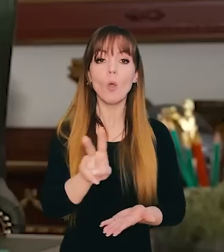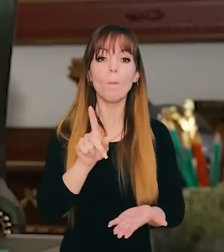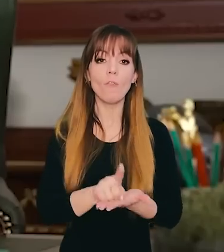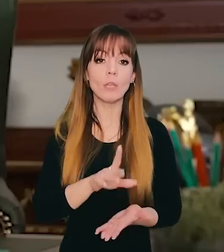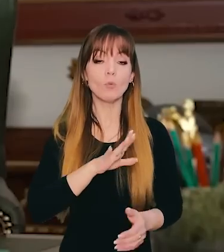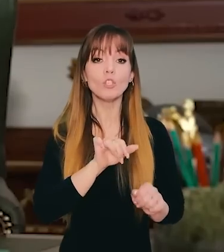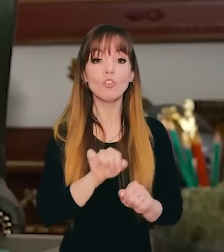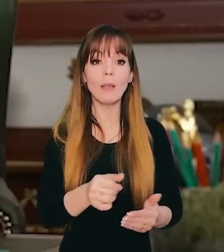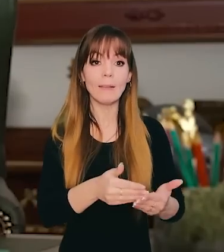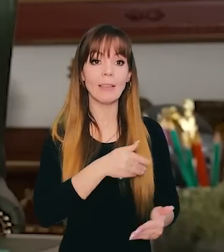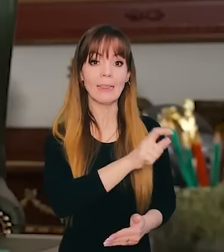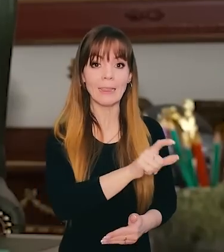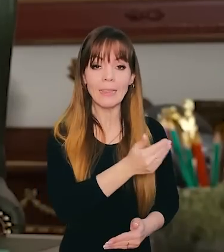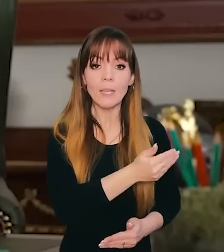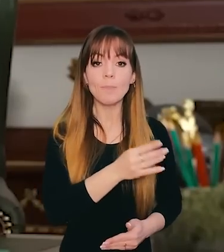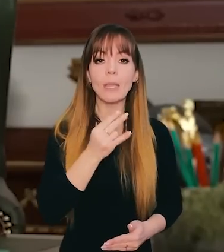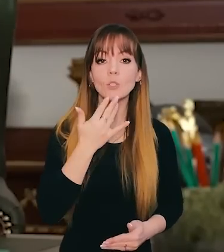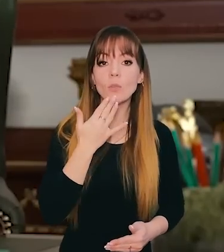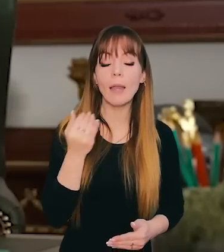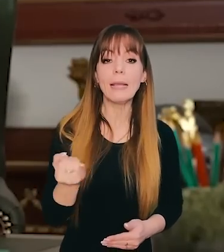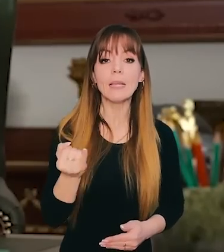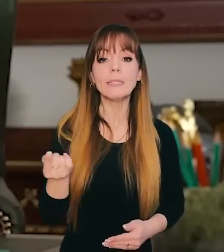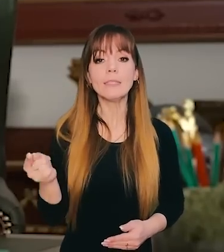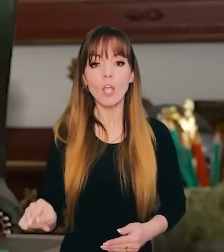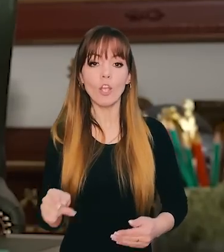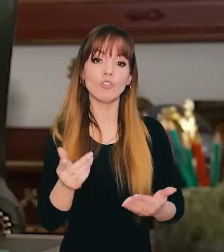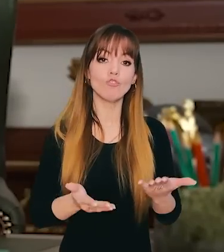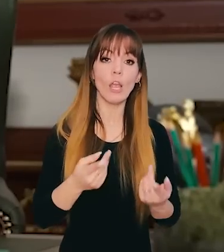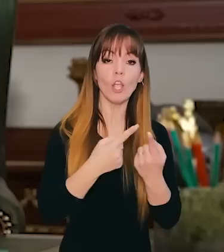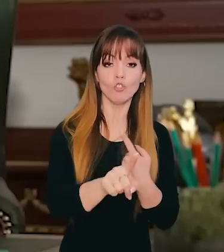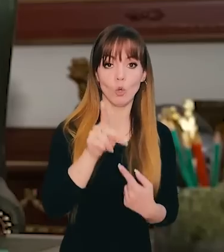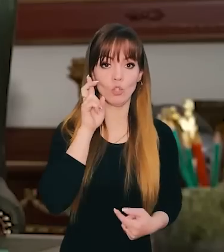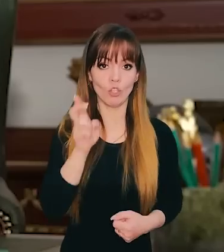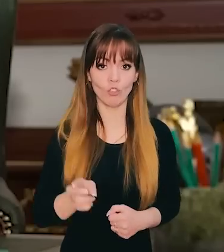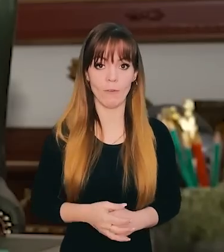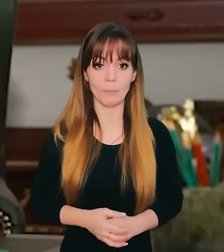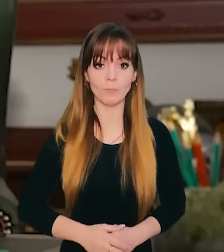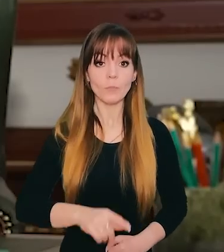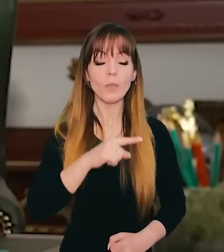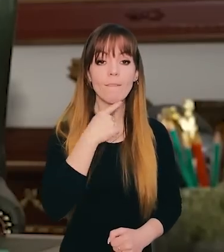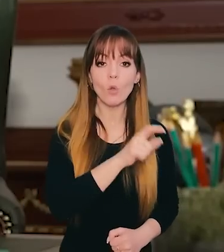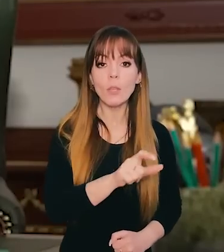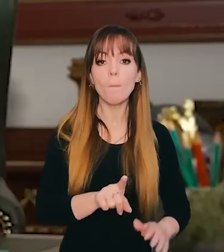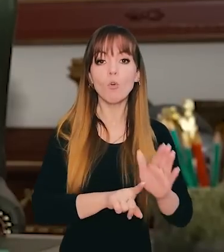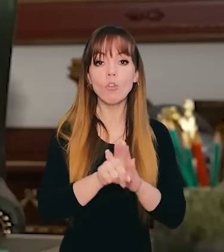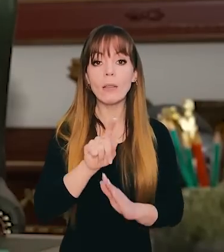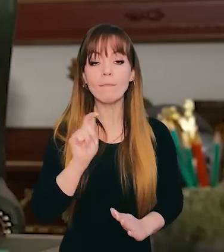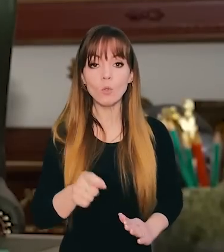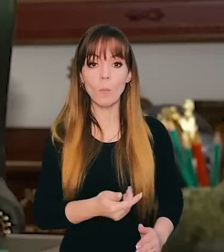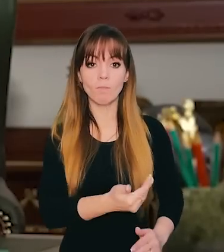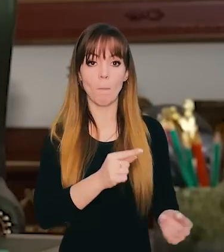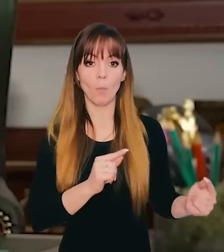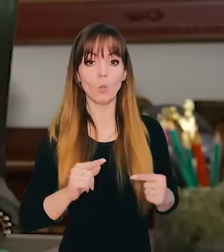тих хто повинен був захищати від них національні інтереси тієї чи іншої держави Вони почали